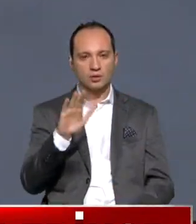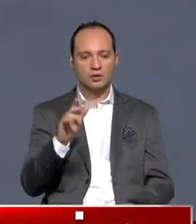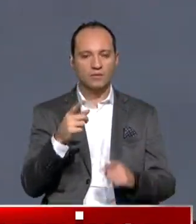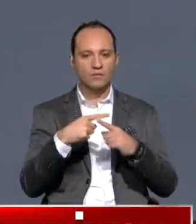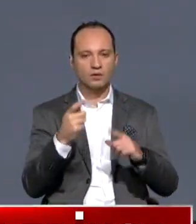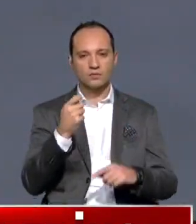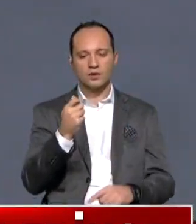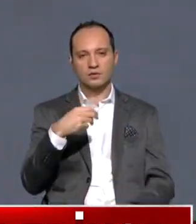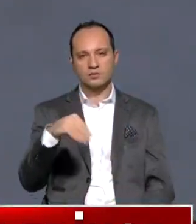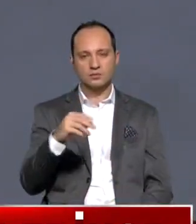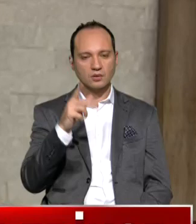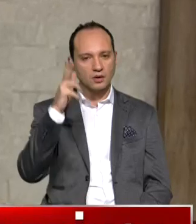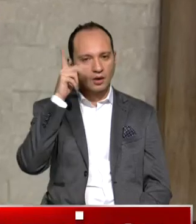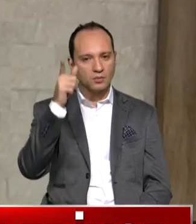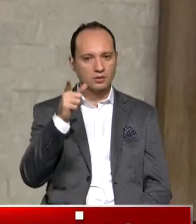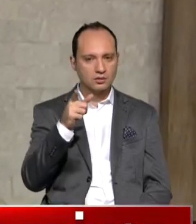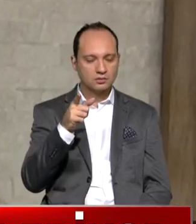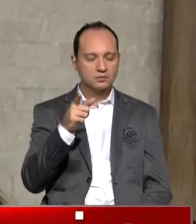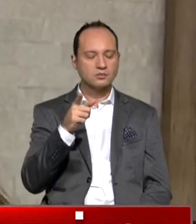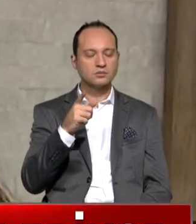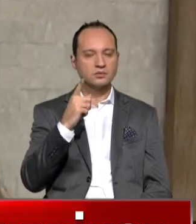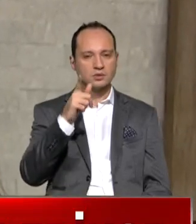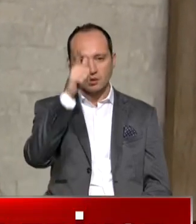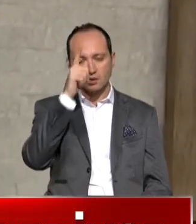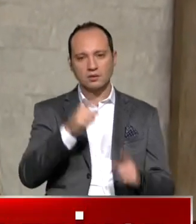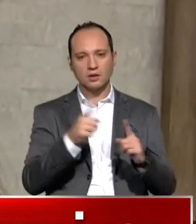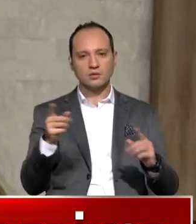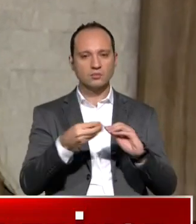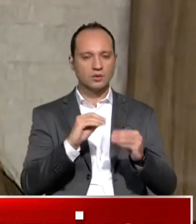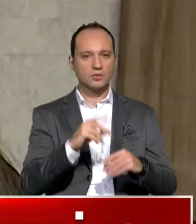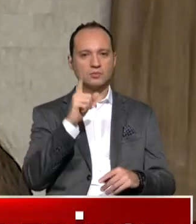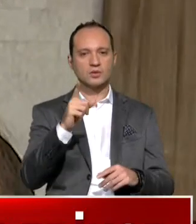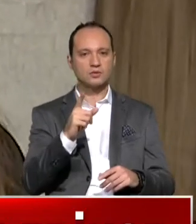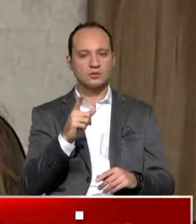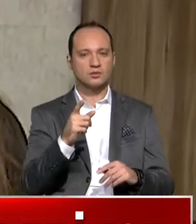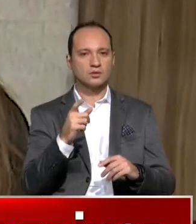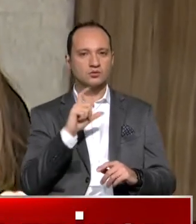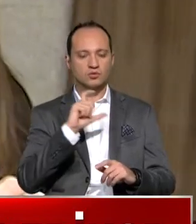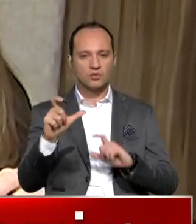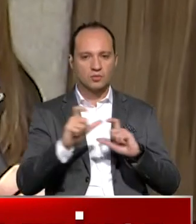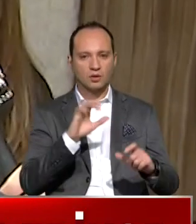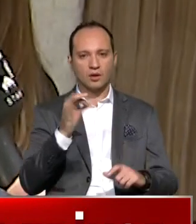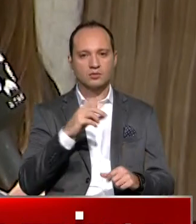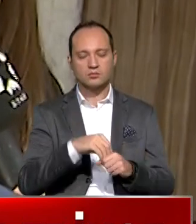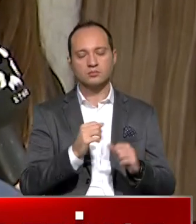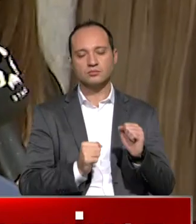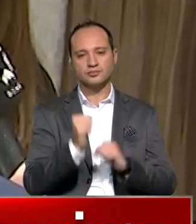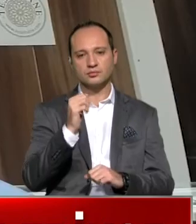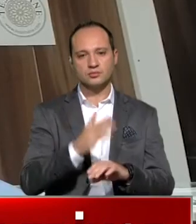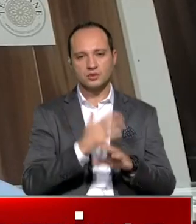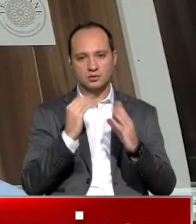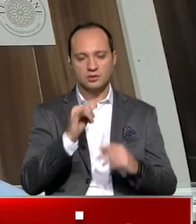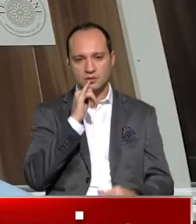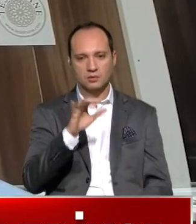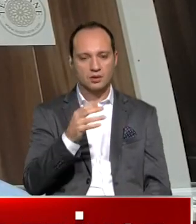farklı fiyatlara satılıyor. Amerika Birleşik Devletleri ile İran arasındaki gerilimin misillemeye dönmesi altın tarafında yükselişe neden oldu.